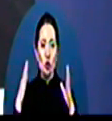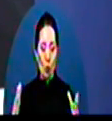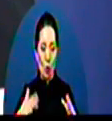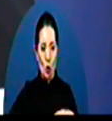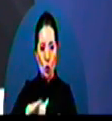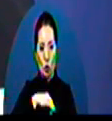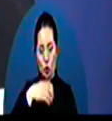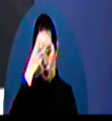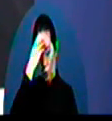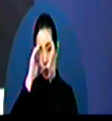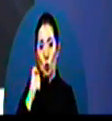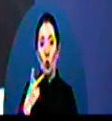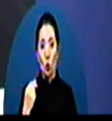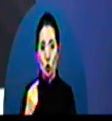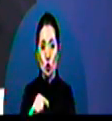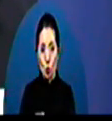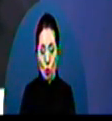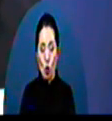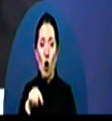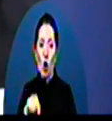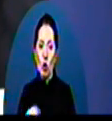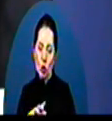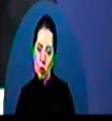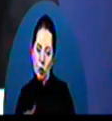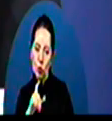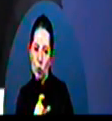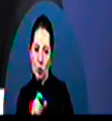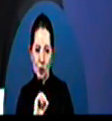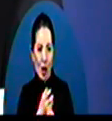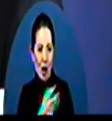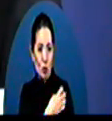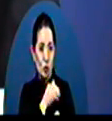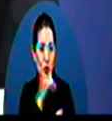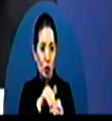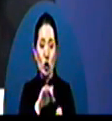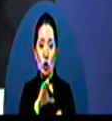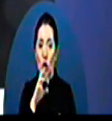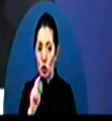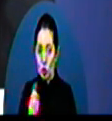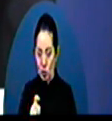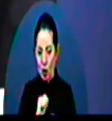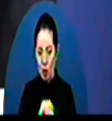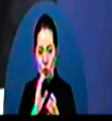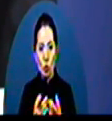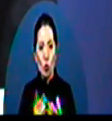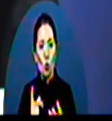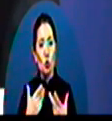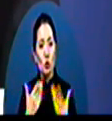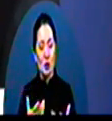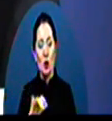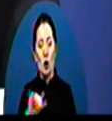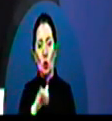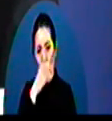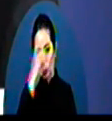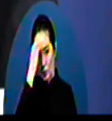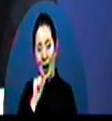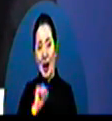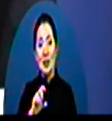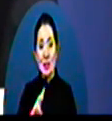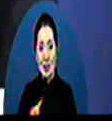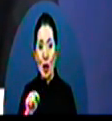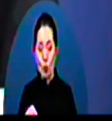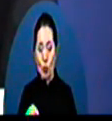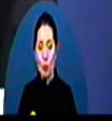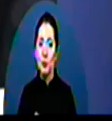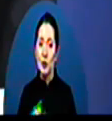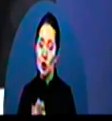хүчин. Өнөөгийн эрхлэгчтэй хариуцлага тооцооч, өнөөгийн эрхлэгчтэй хариуцлагыг үүрүүлж чадах улс төрийн хүчин бол ардчилсан нам. Тийм учраас